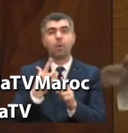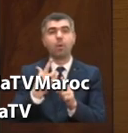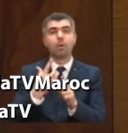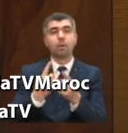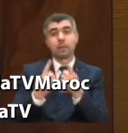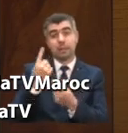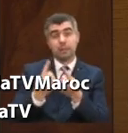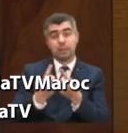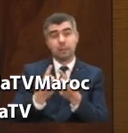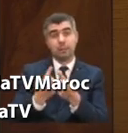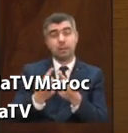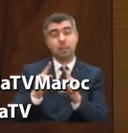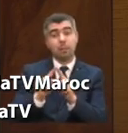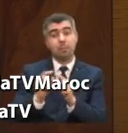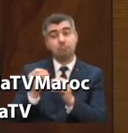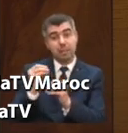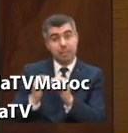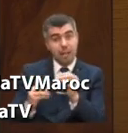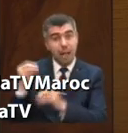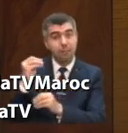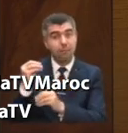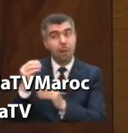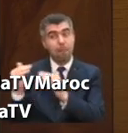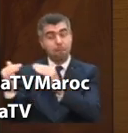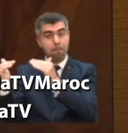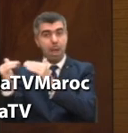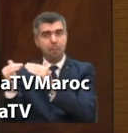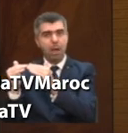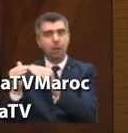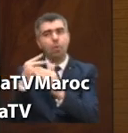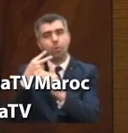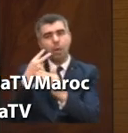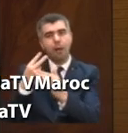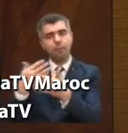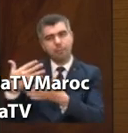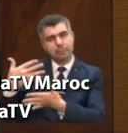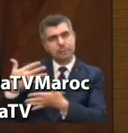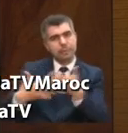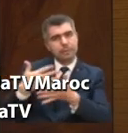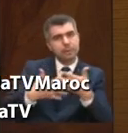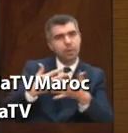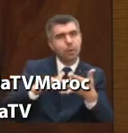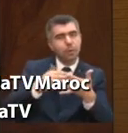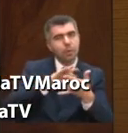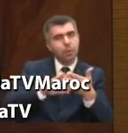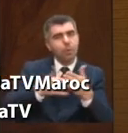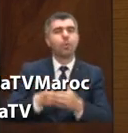واحد كتسالو مبالغ كبيرة، ماشي واحد كتسالو مبالغ صغيرة، ستتم جدولتها في الحد الأقصى إلى حدود لحظة